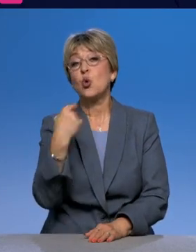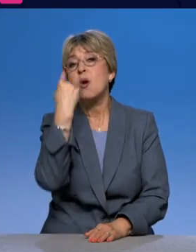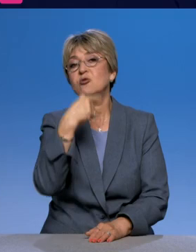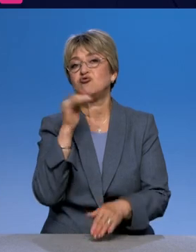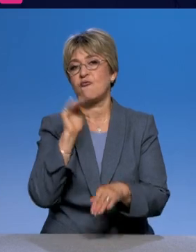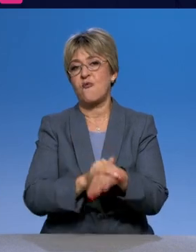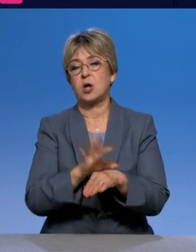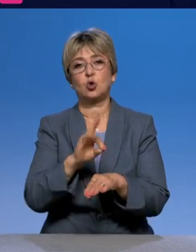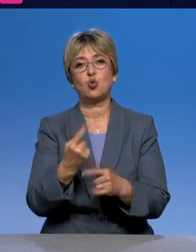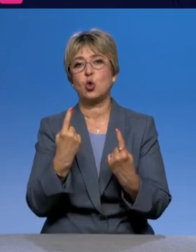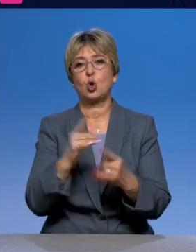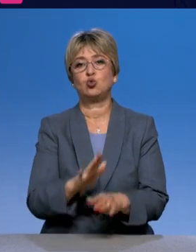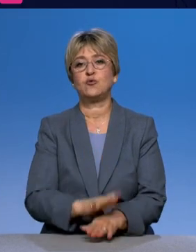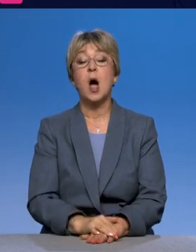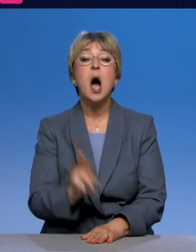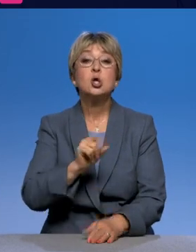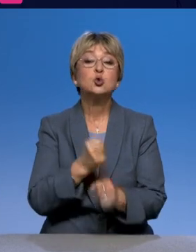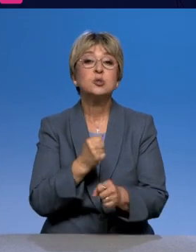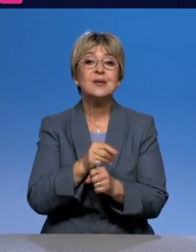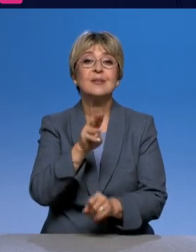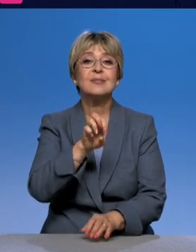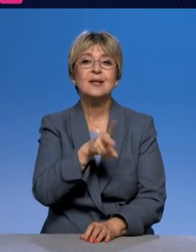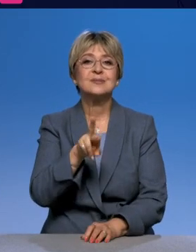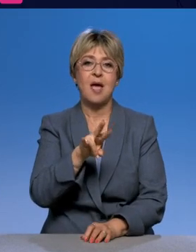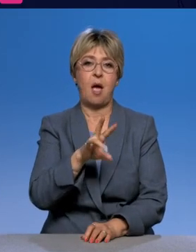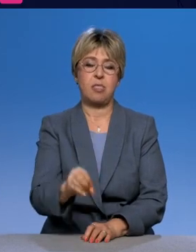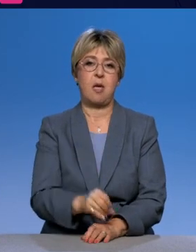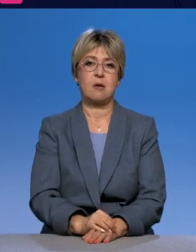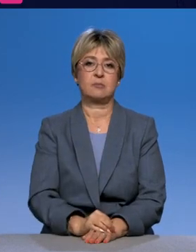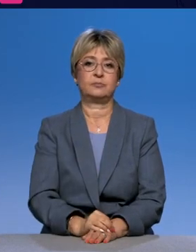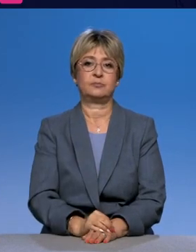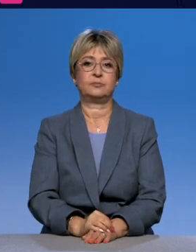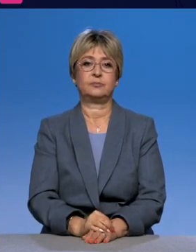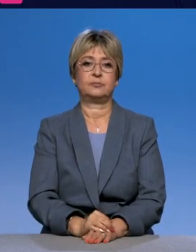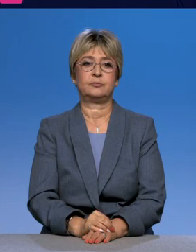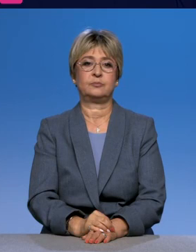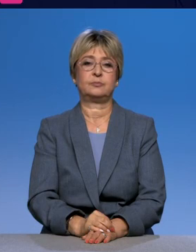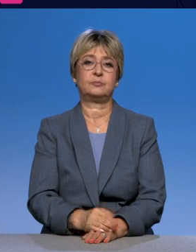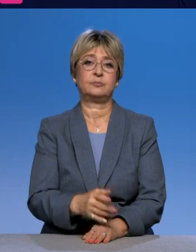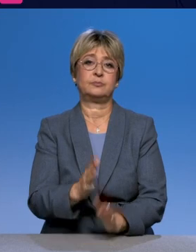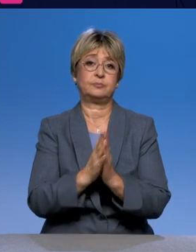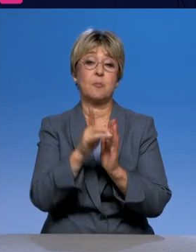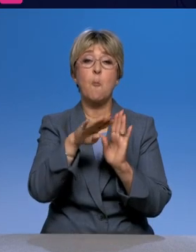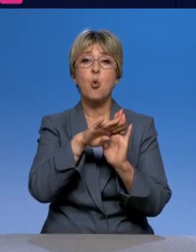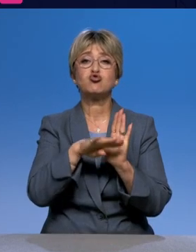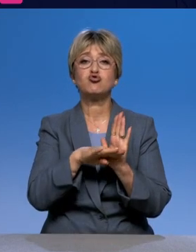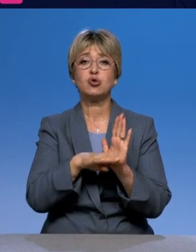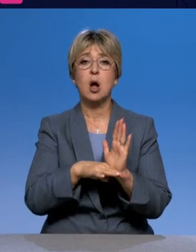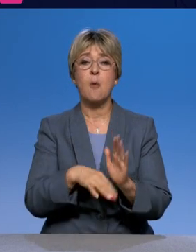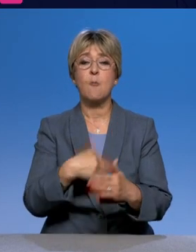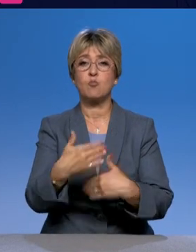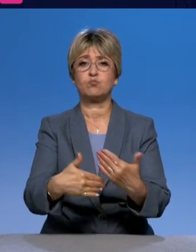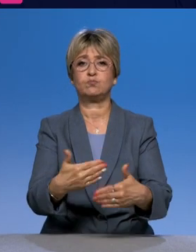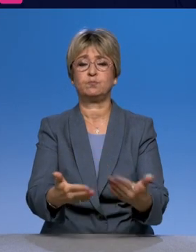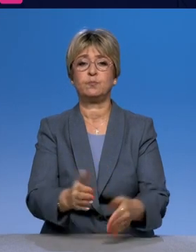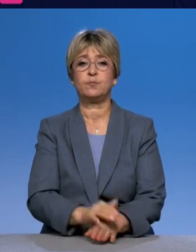ключевым. Алексей, да, ну что делать тогда приказа... Татьяне? Да. Вот что ей делать по шагам? Как вам сказать? Что вы там делали, там,